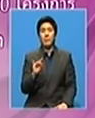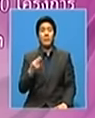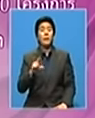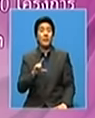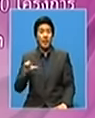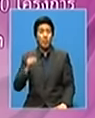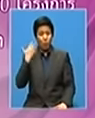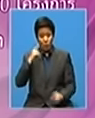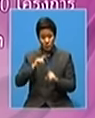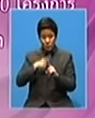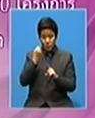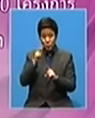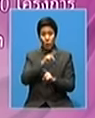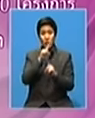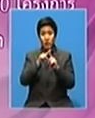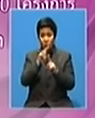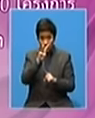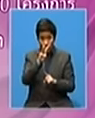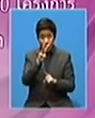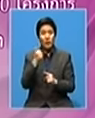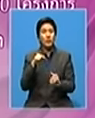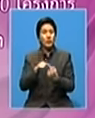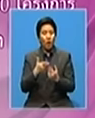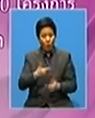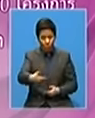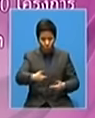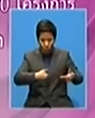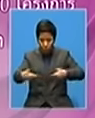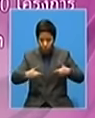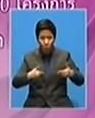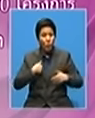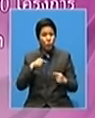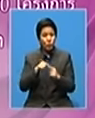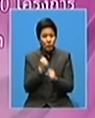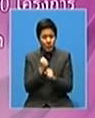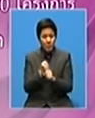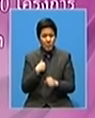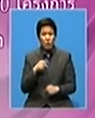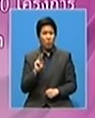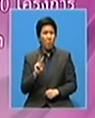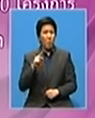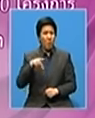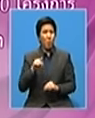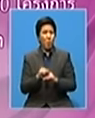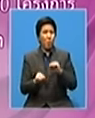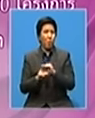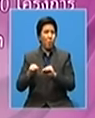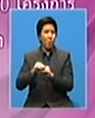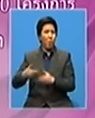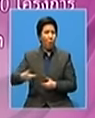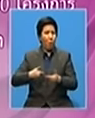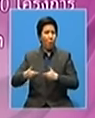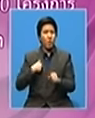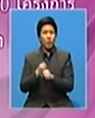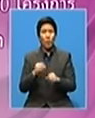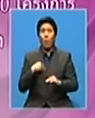ธันวาคมที่ผ่านมานั้นได้มีโครงการที่มาขอรับการส่งเสริมจาก BOI อีกกว่า 2,000 โครงการนะครับรวมมูลค่